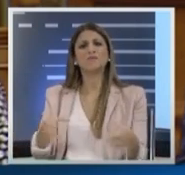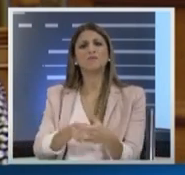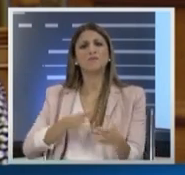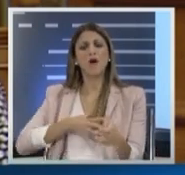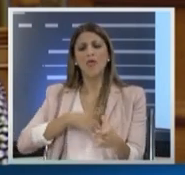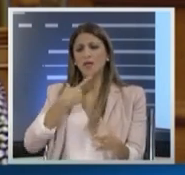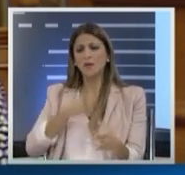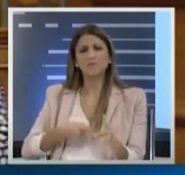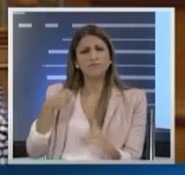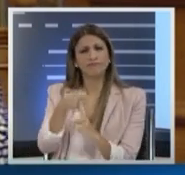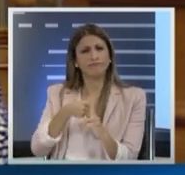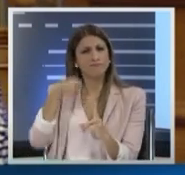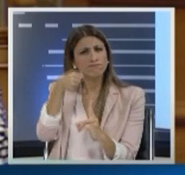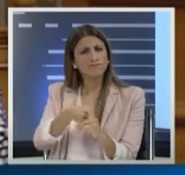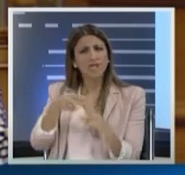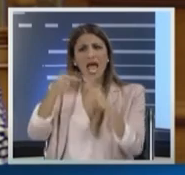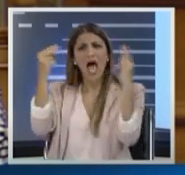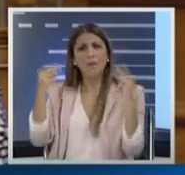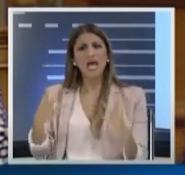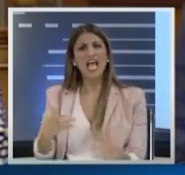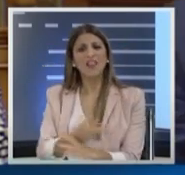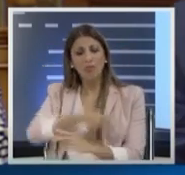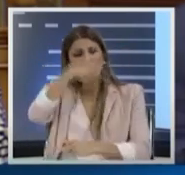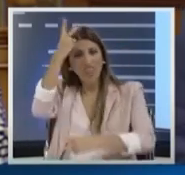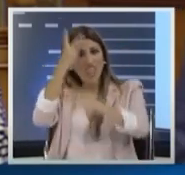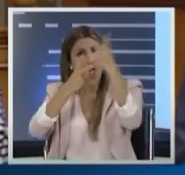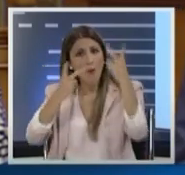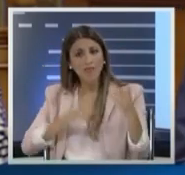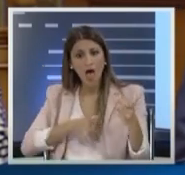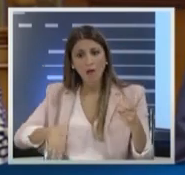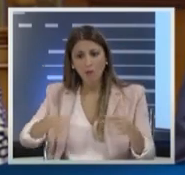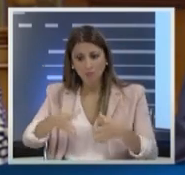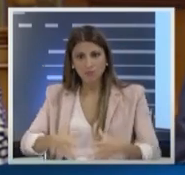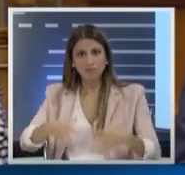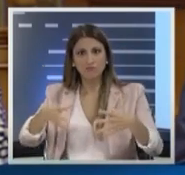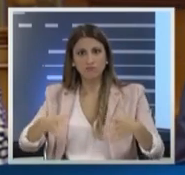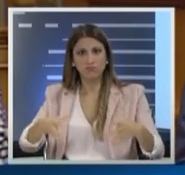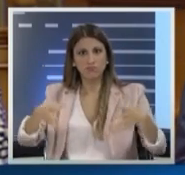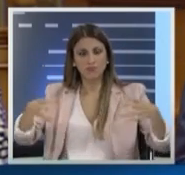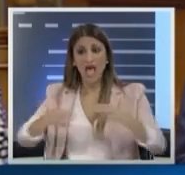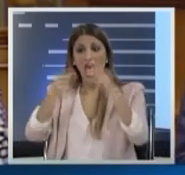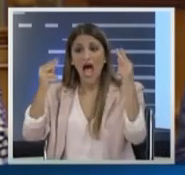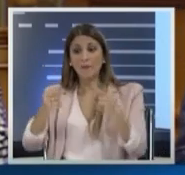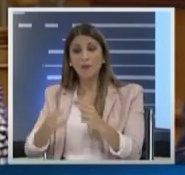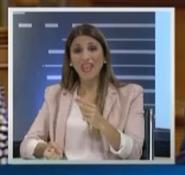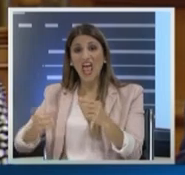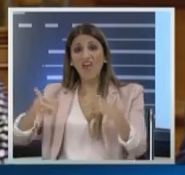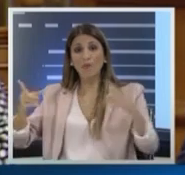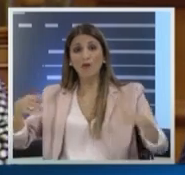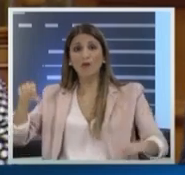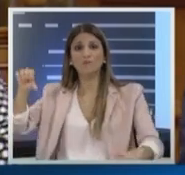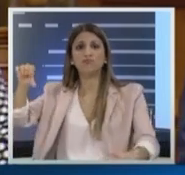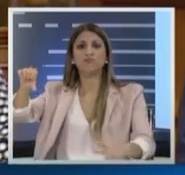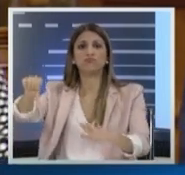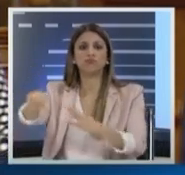λέμε εμείς, απολύσεων, την μείωση, τη διεύρυνση του οκτάωρου.